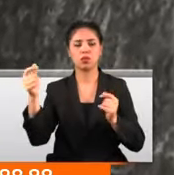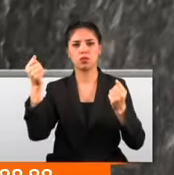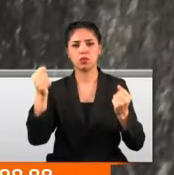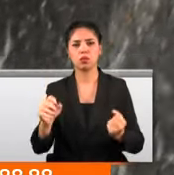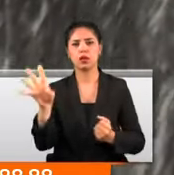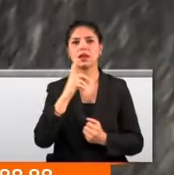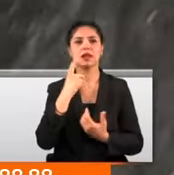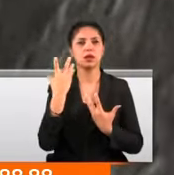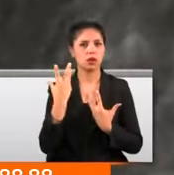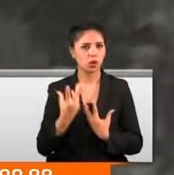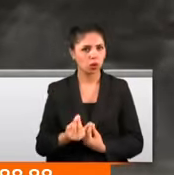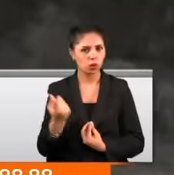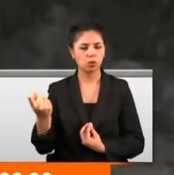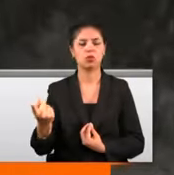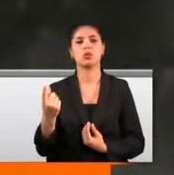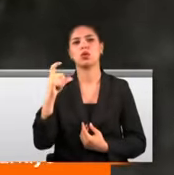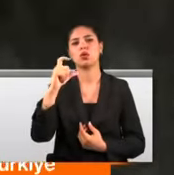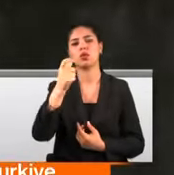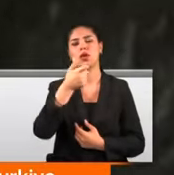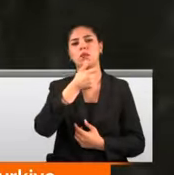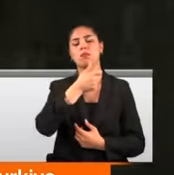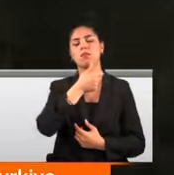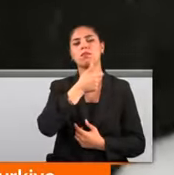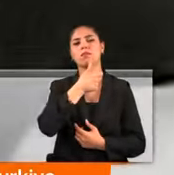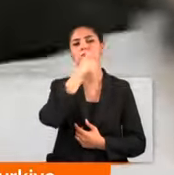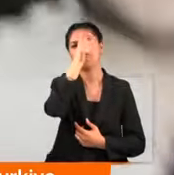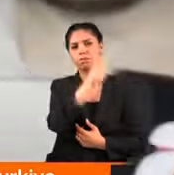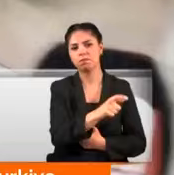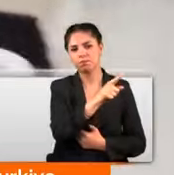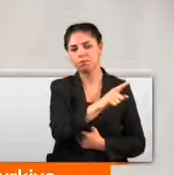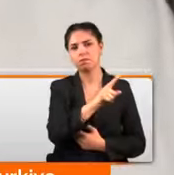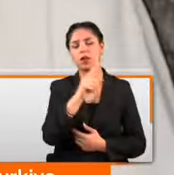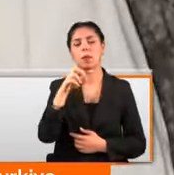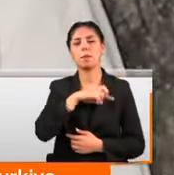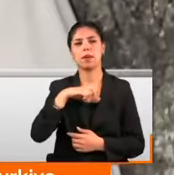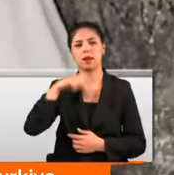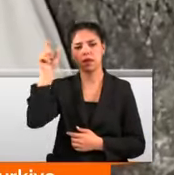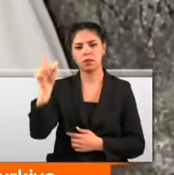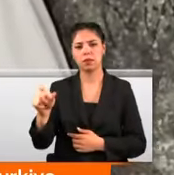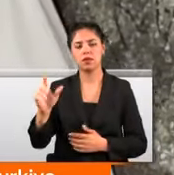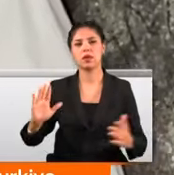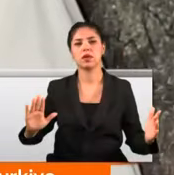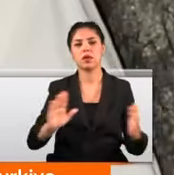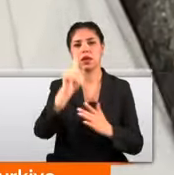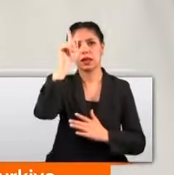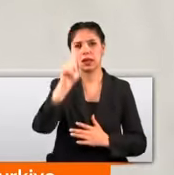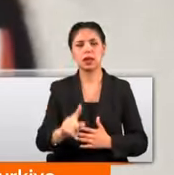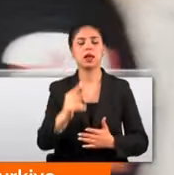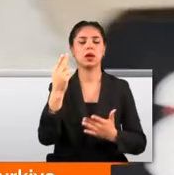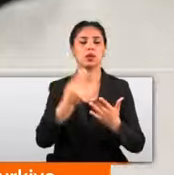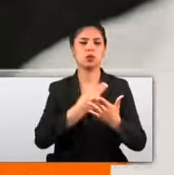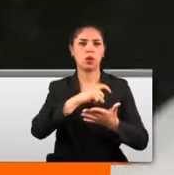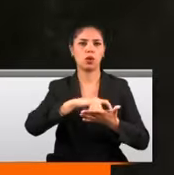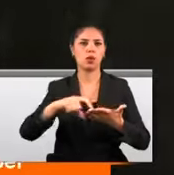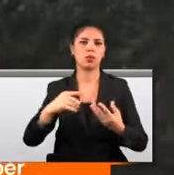yaşına geldiğinde ise Cebrail aleyhisselam asıl suretiyle Peygamber Efendimiz'e göründü ve ilk vahiy, ilk